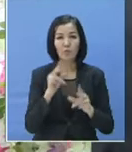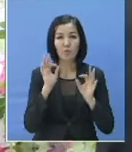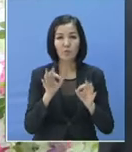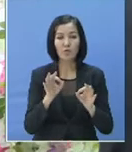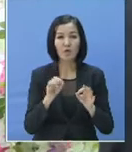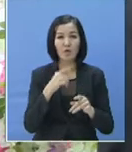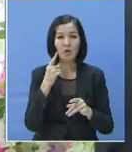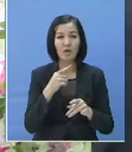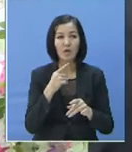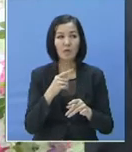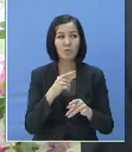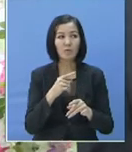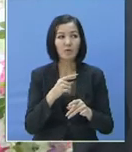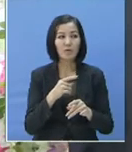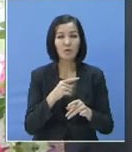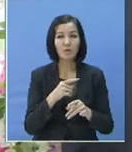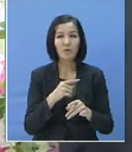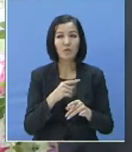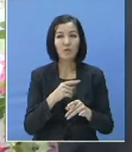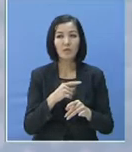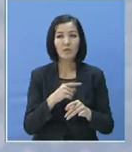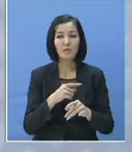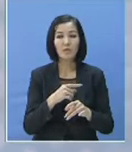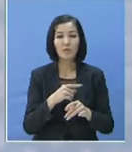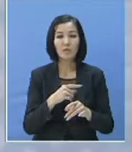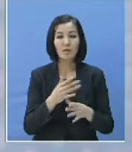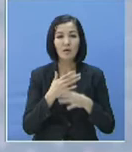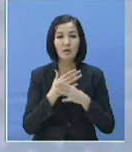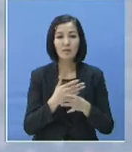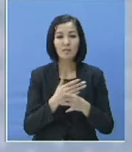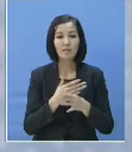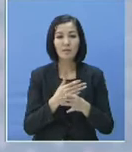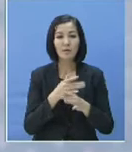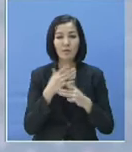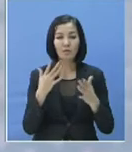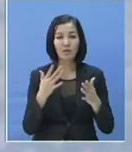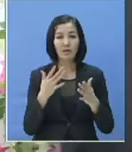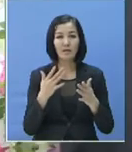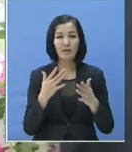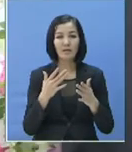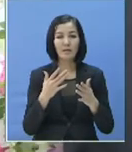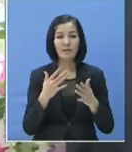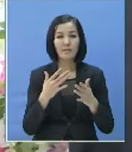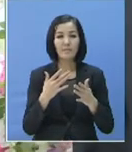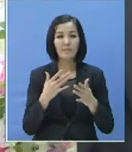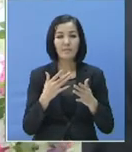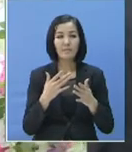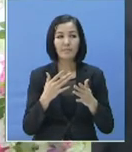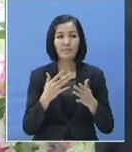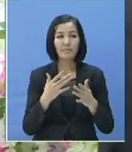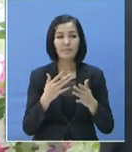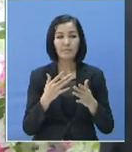айту деген нәрсемен архаик пен орфографияның арасында көптеген жаңағы